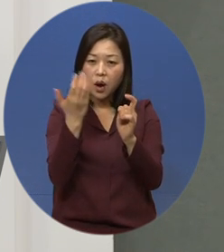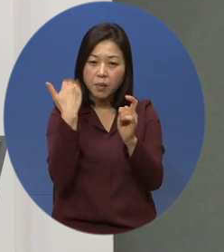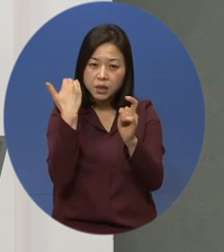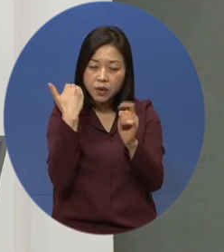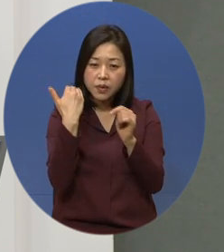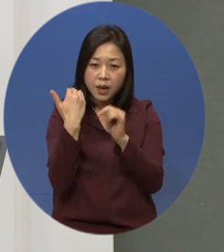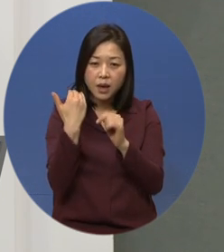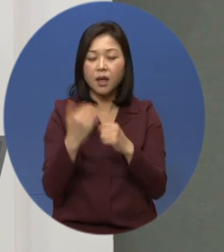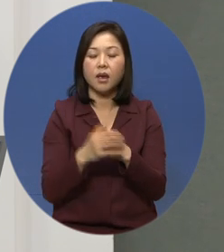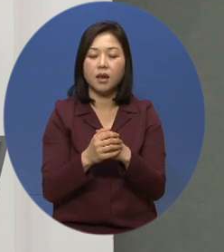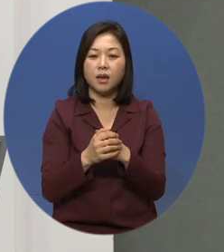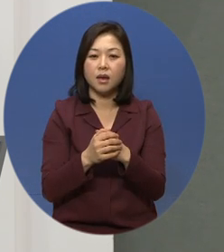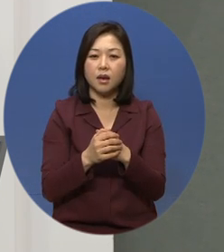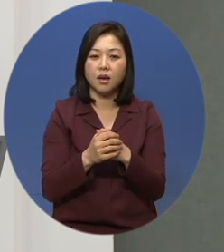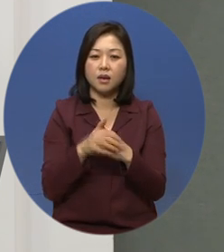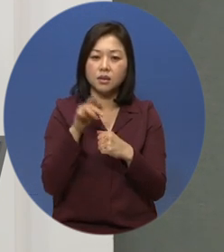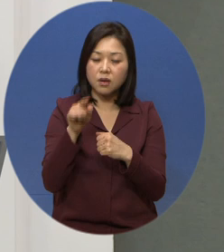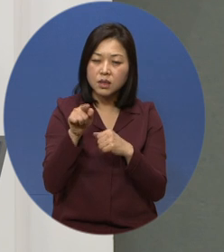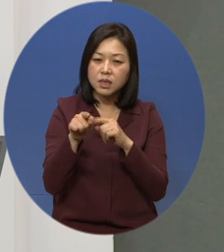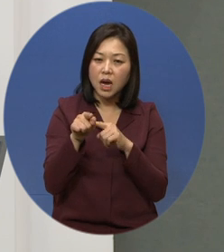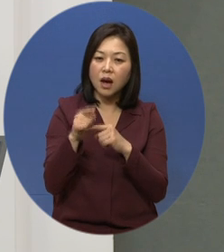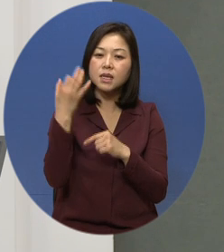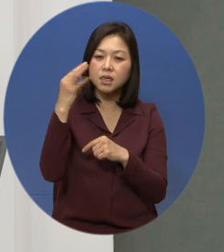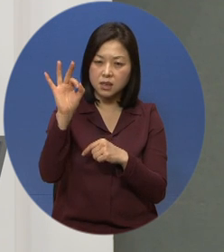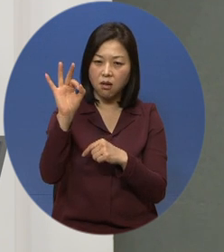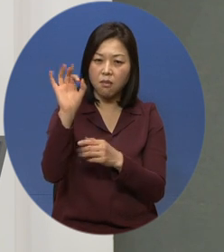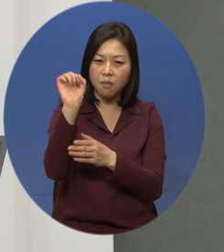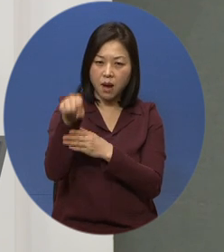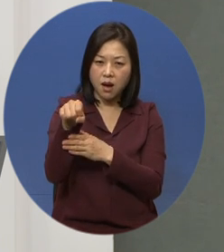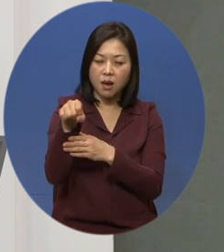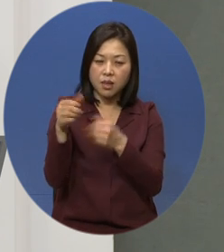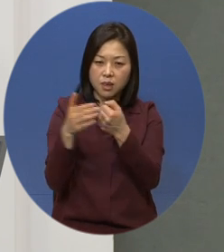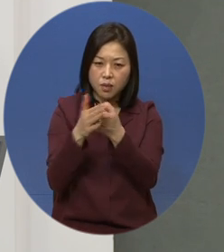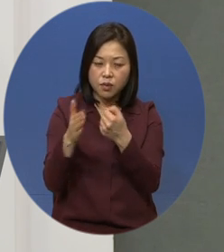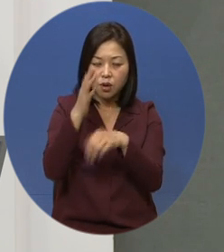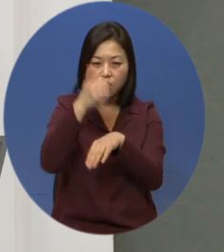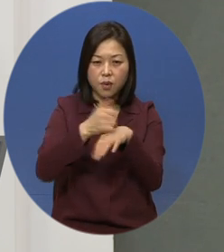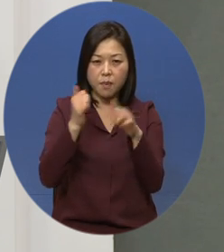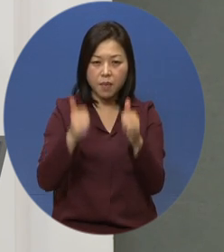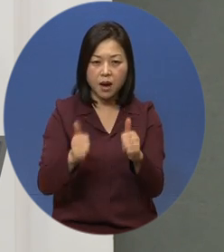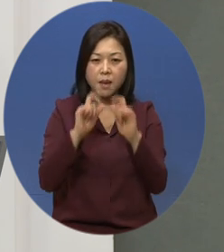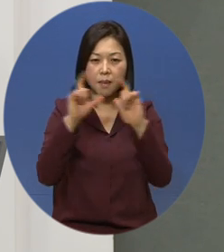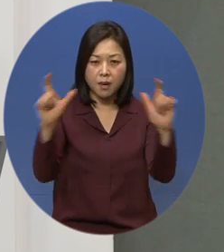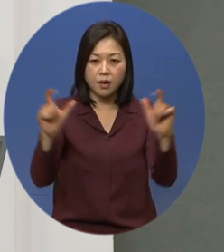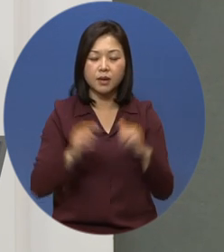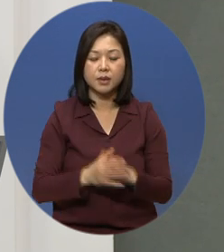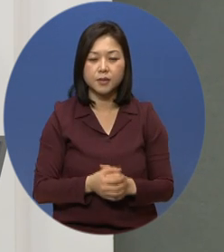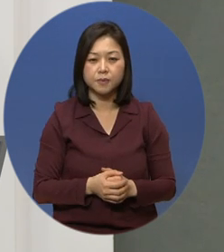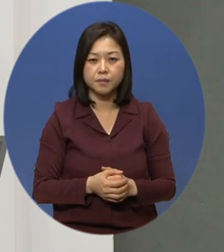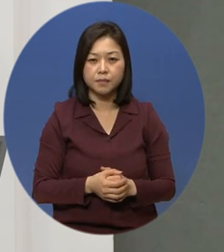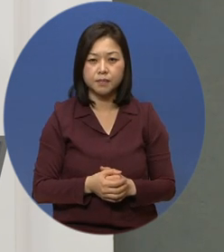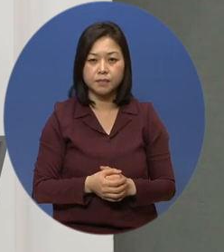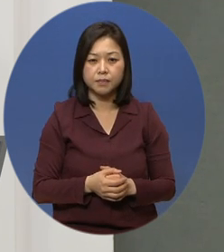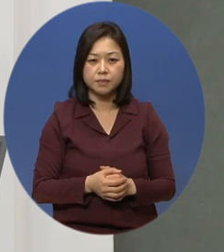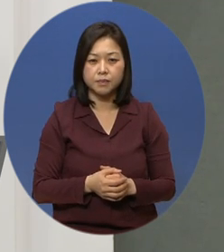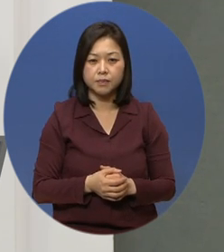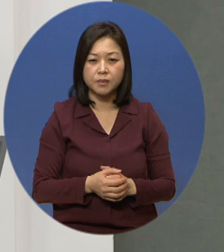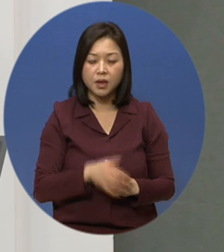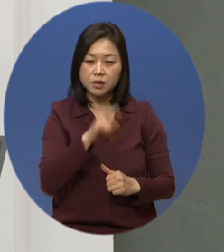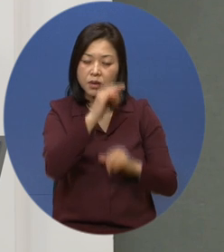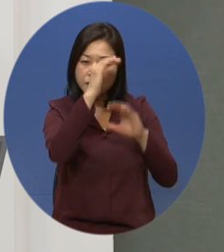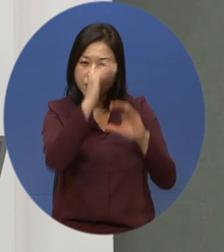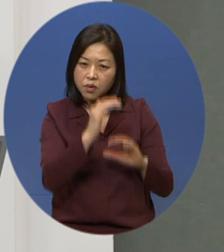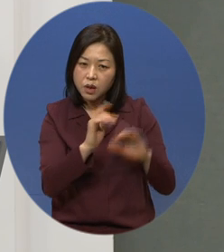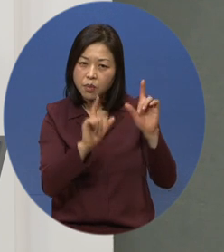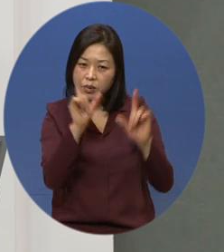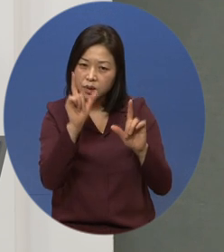이제 그걸 시인 해가지고 에 결국 에 판결이 나고 이랬는데 그런 기록에